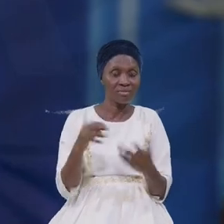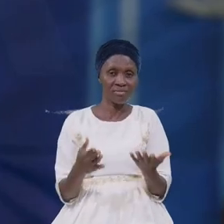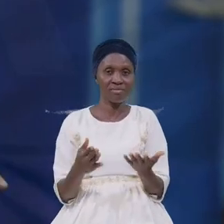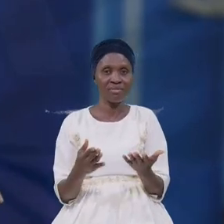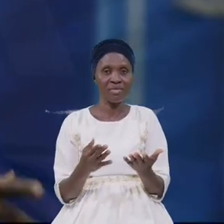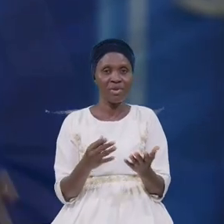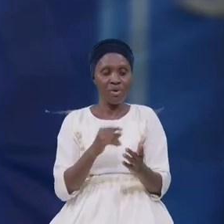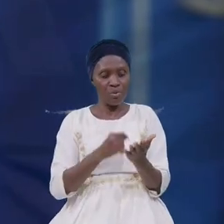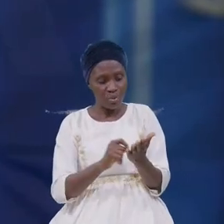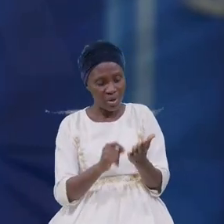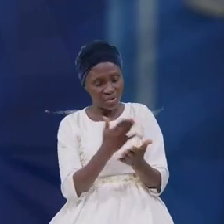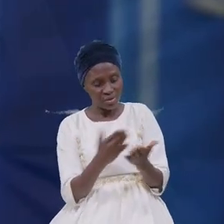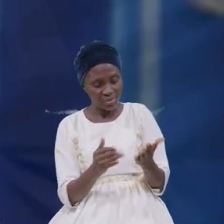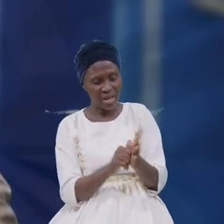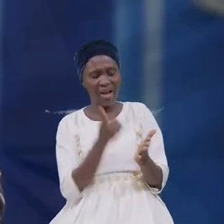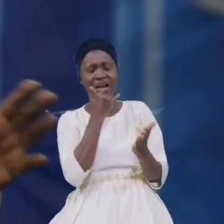Donc,